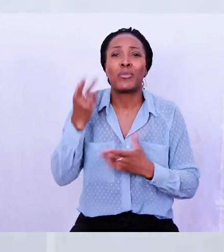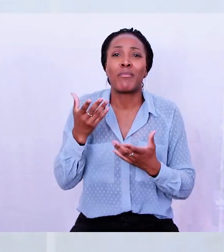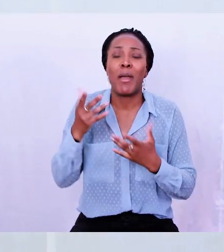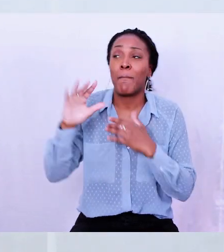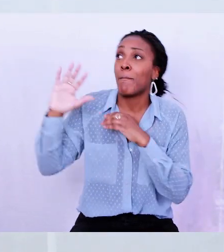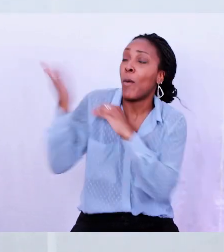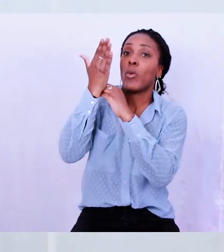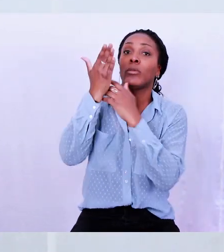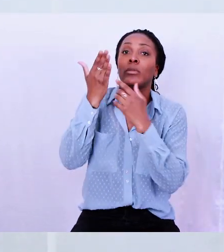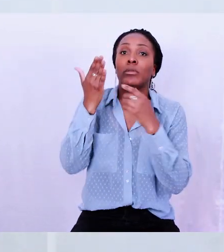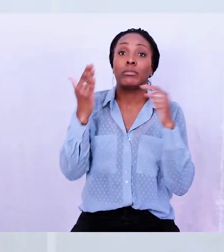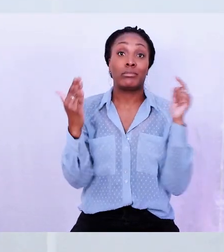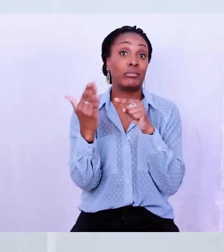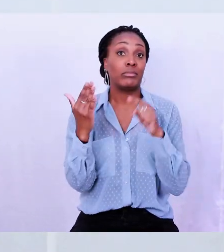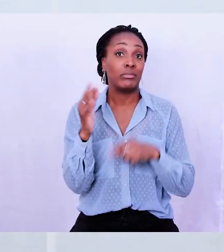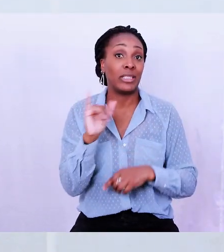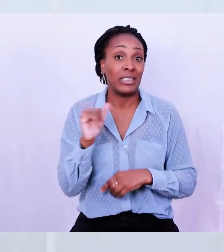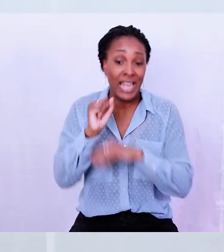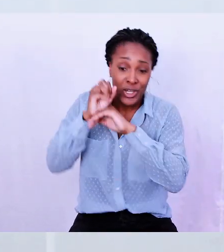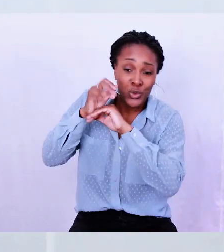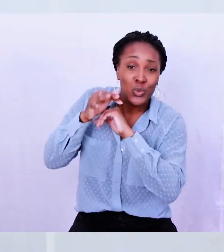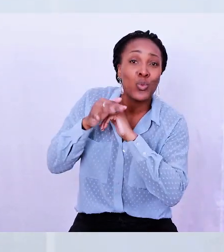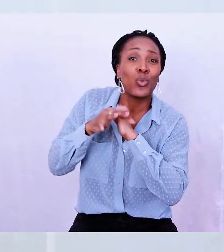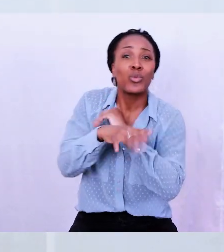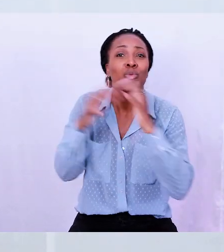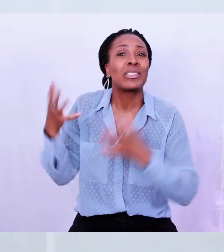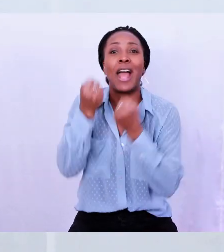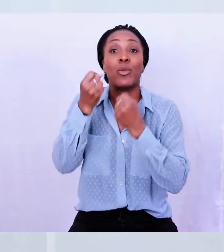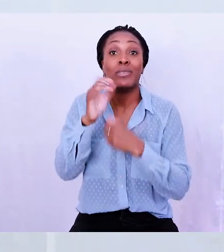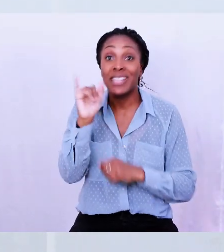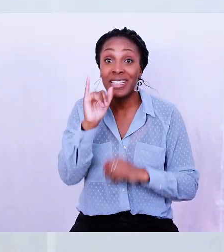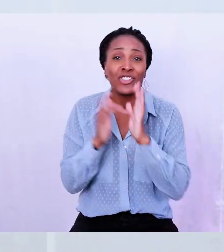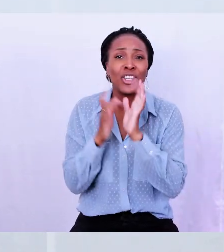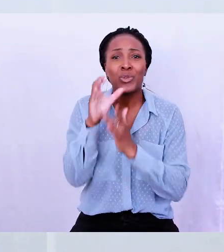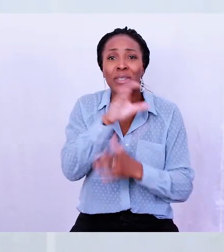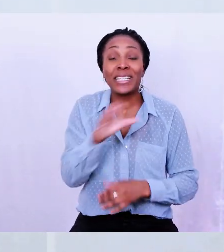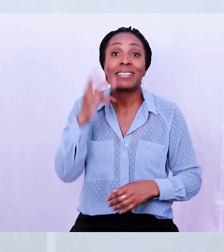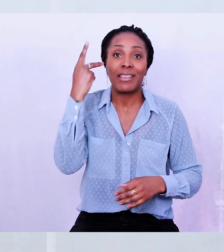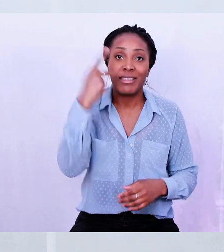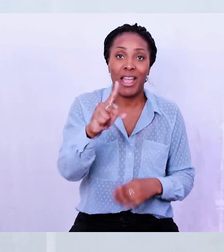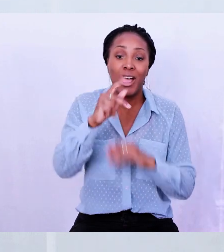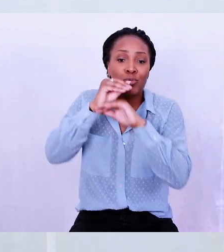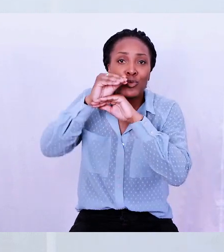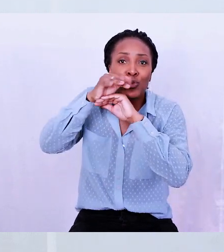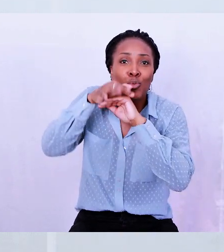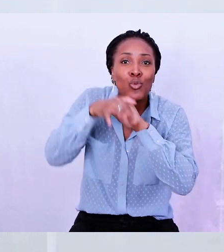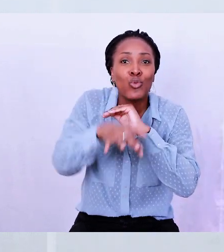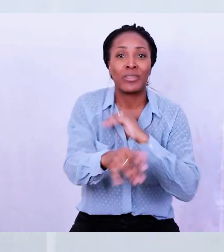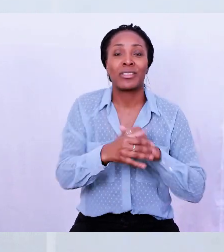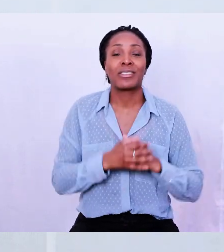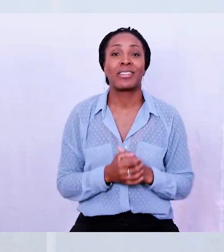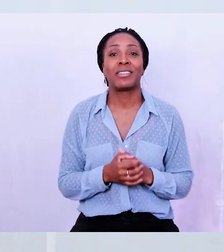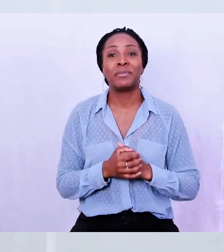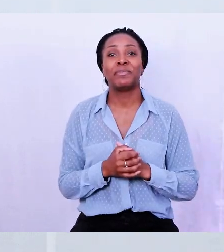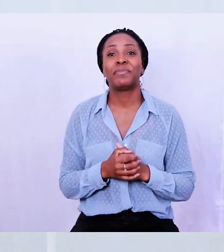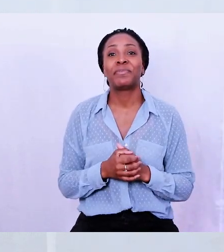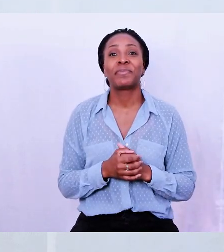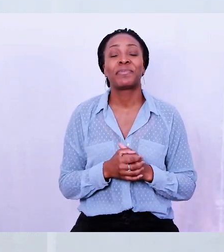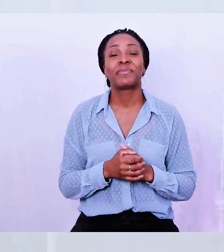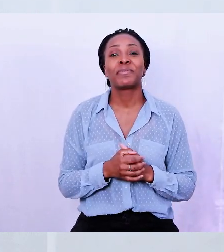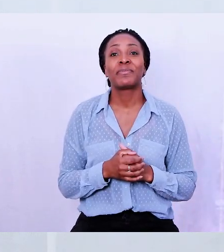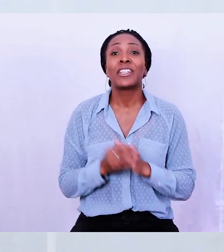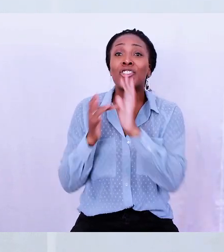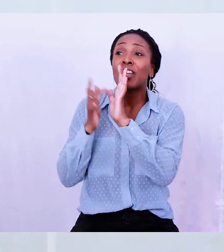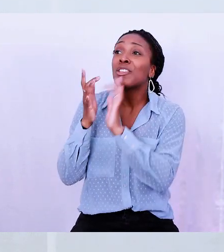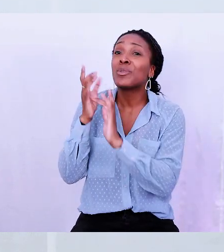Amen. La source du salut. Jésus-Christ est ta source. La deuxième source qui